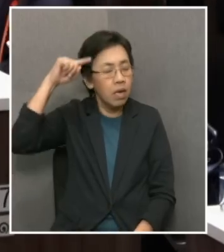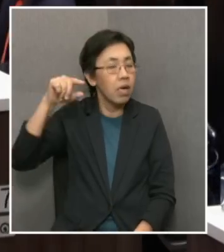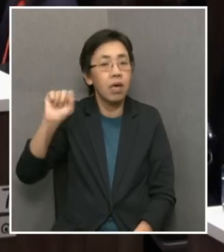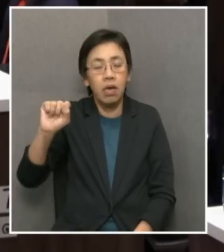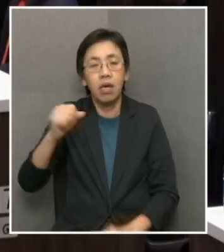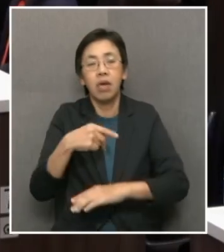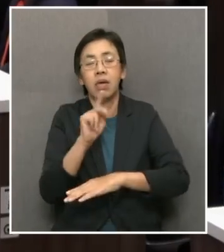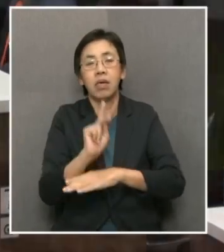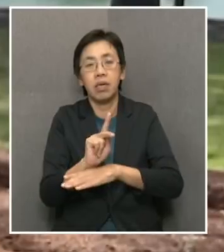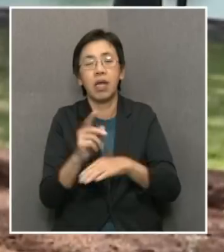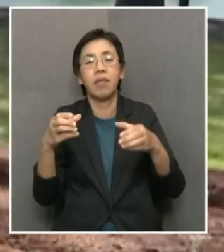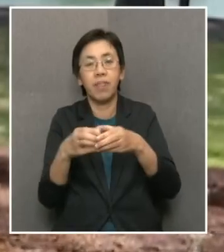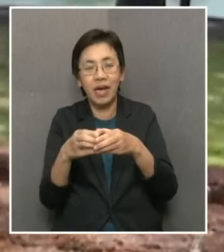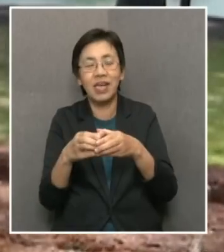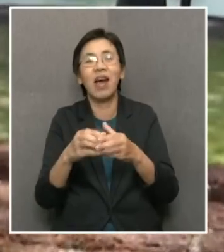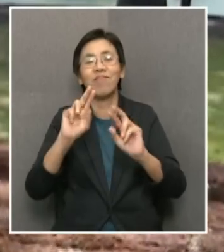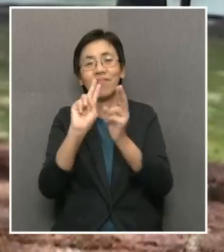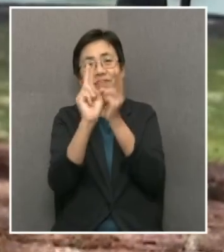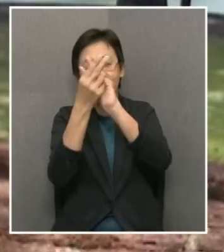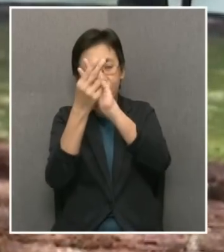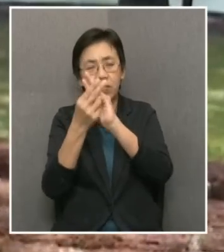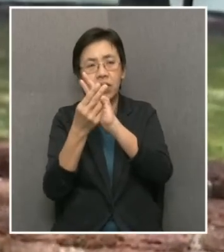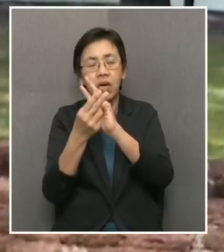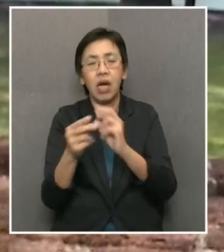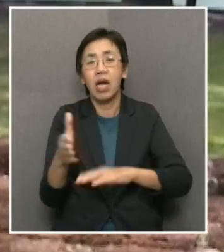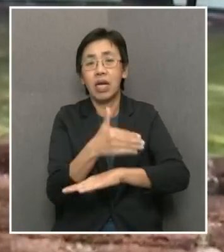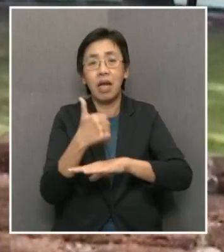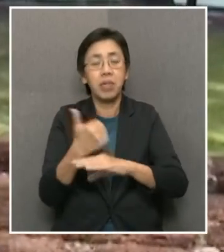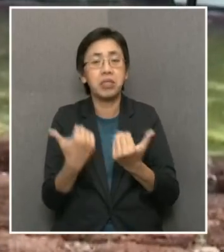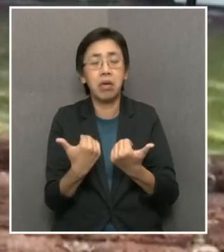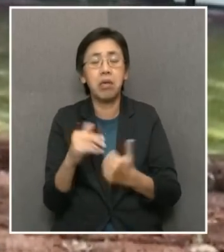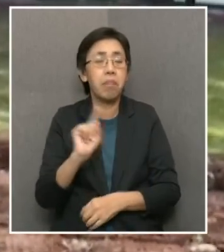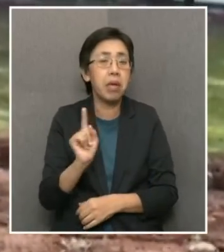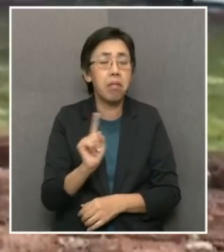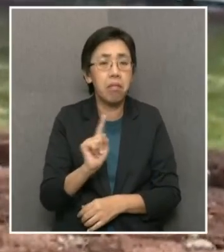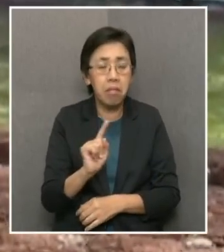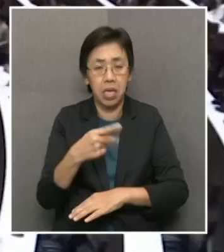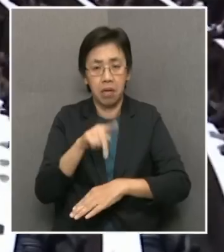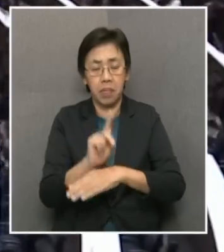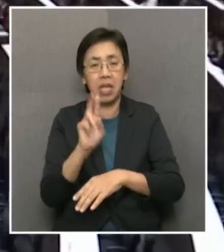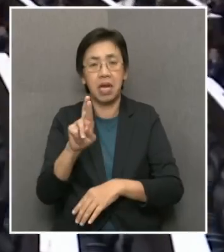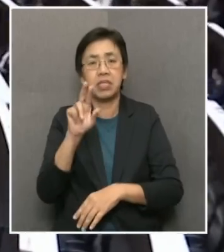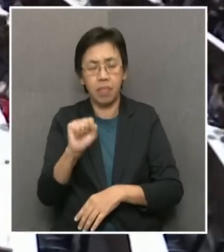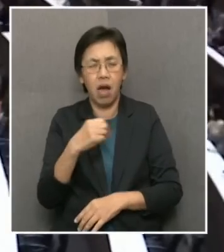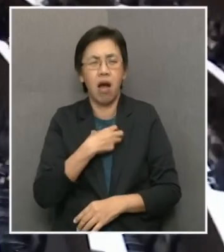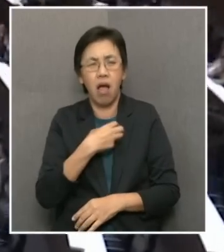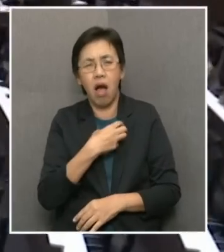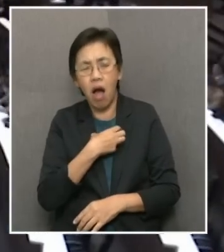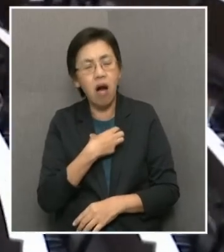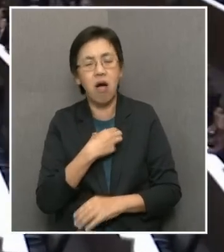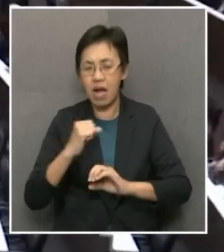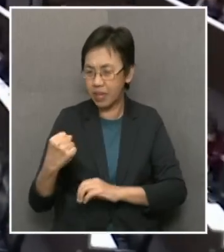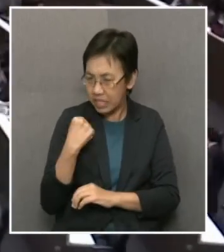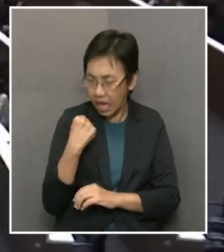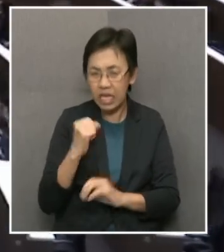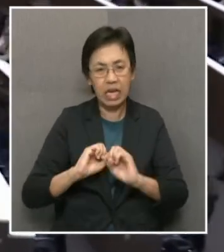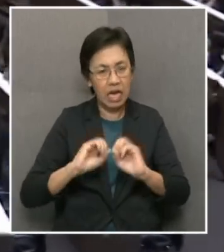ประธานพรรคชาติพัฒนากล้ามองสถานการณ์ทางการเมืองขณะนี้ค่ะว่าประธานรัฐสภาต้องการให้เกิดความชัวร์ความแน่